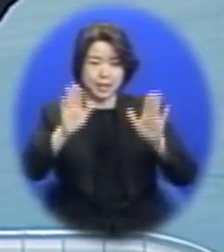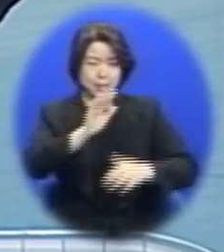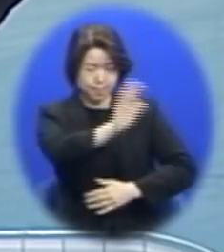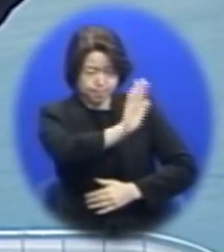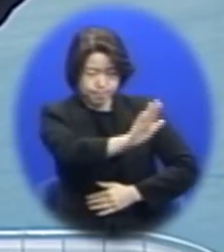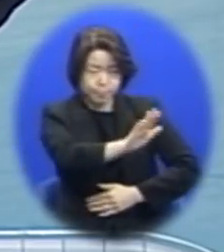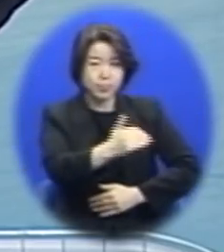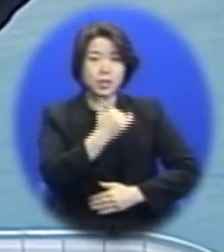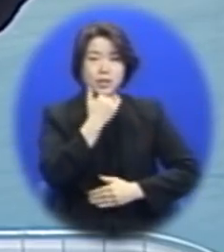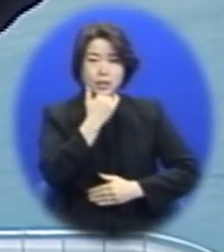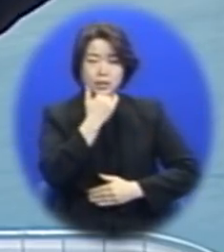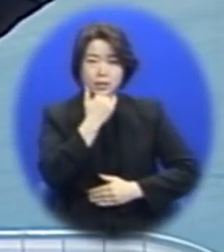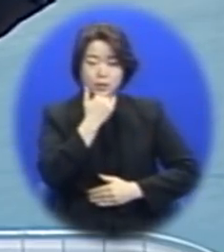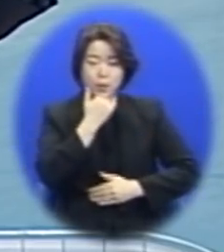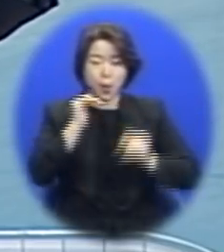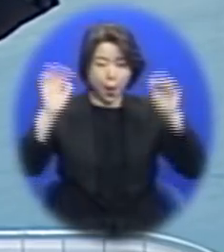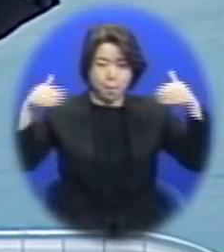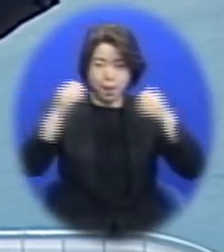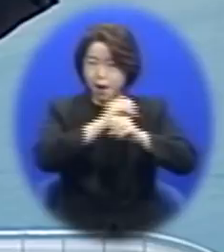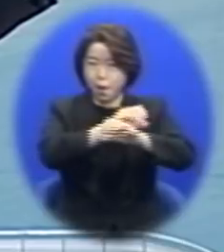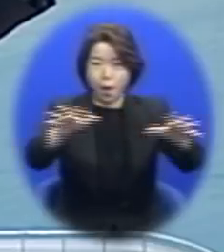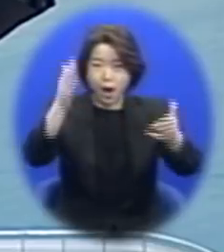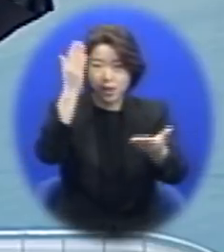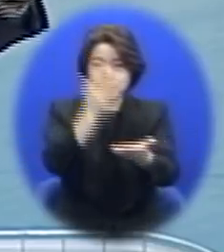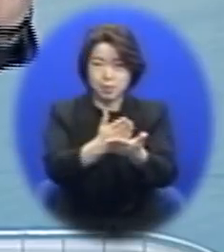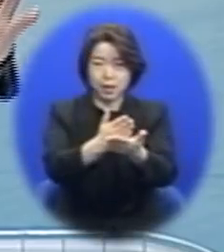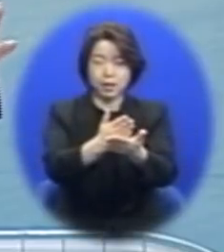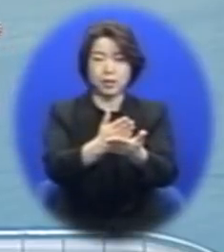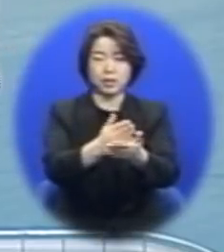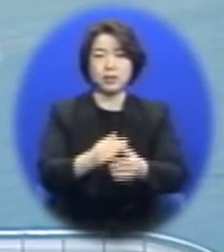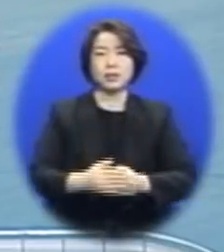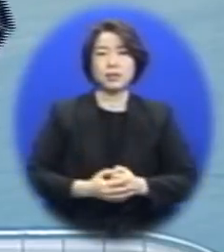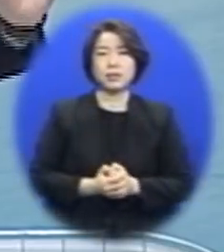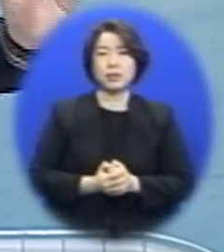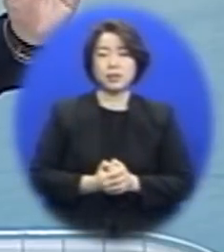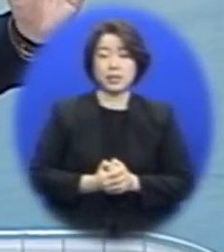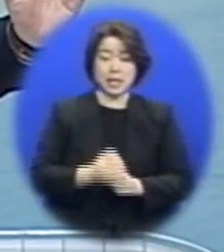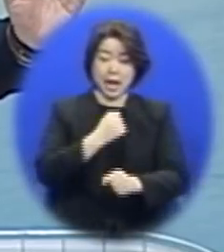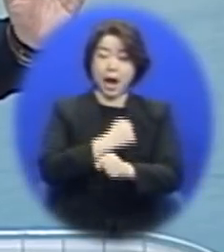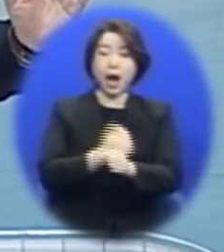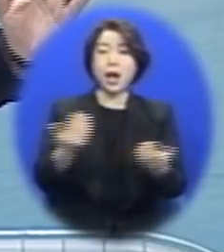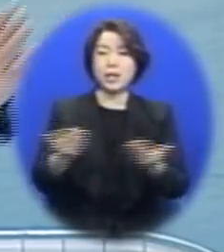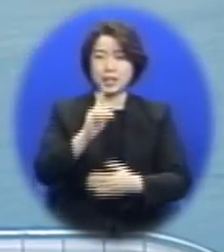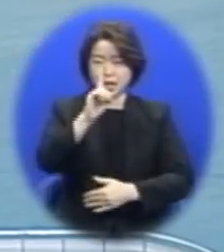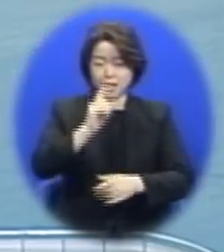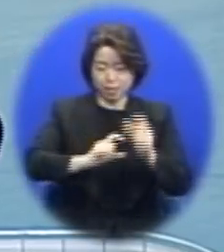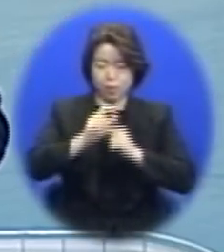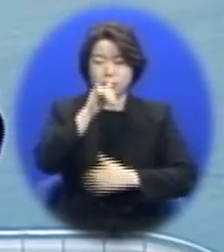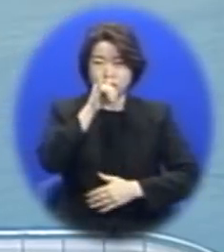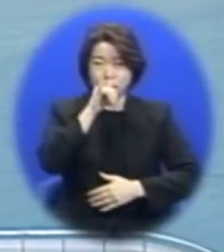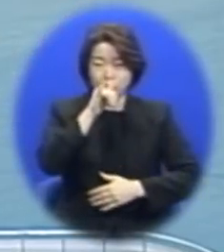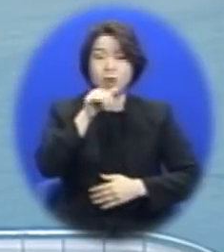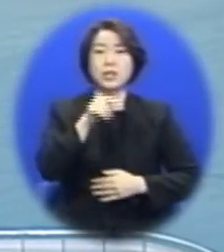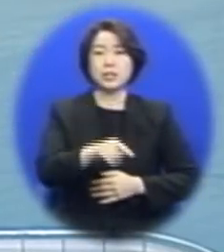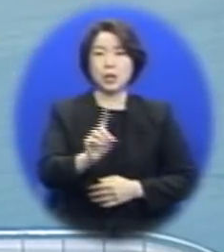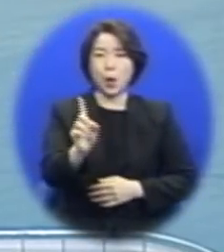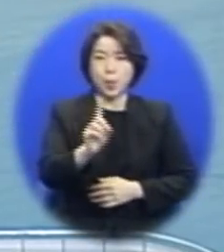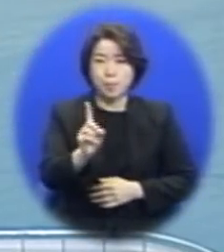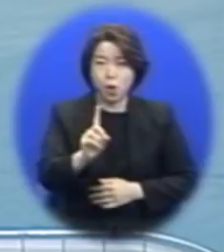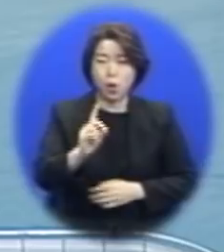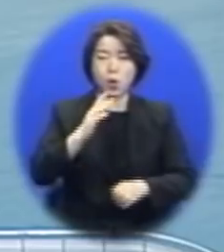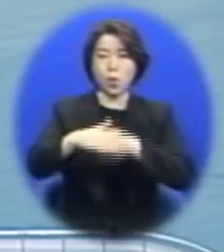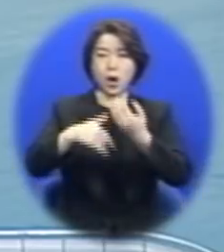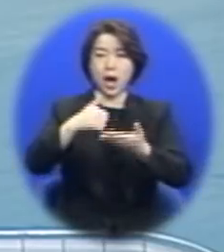잠깐만 기다리라, 바람을 풀어놓지 말라는 거죠. 해야 할 일이 있다니. 그것은